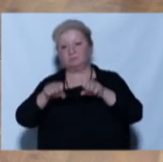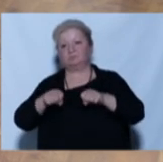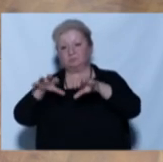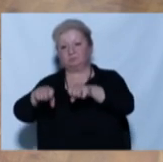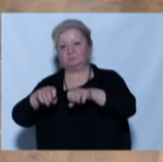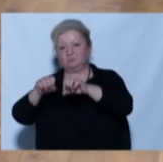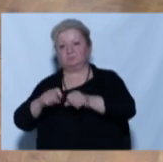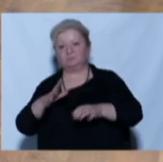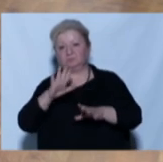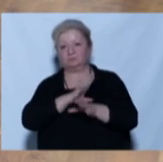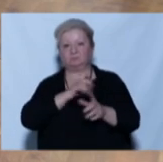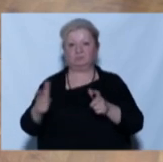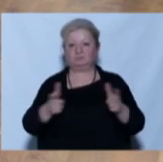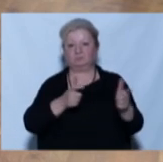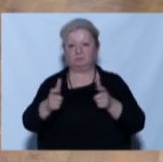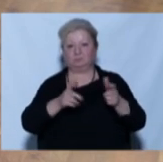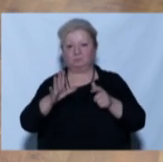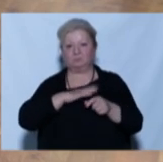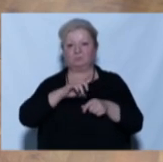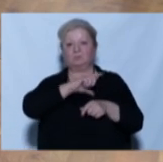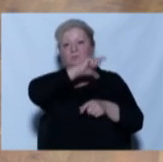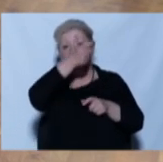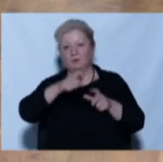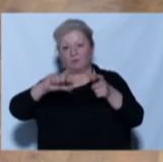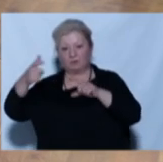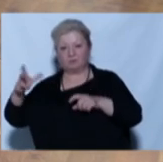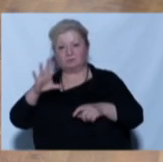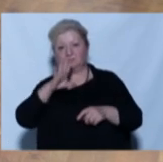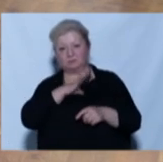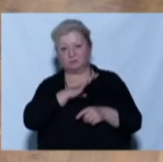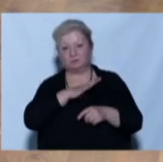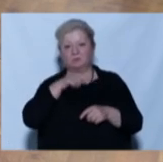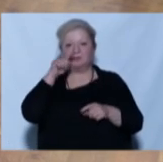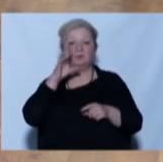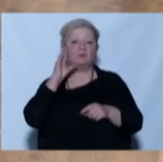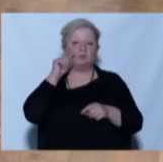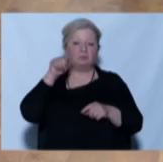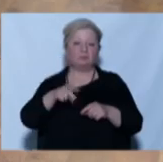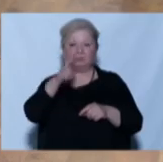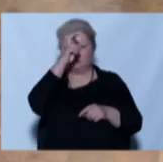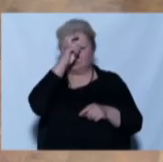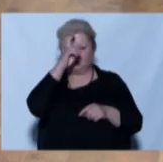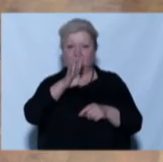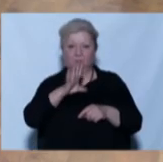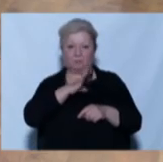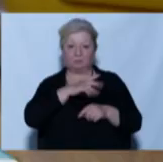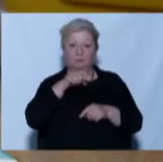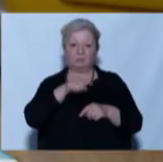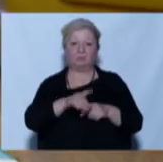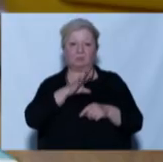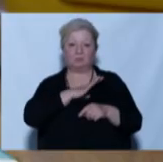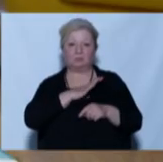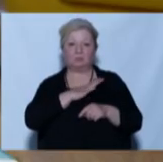დასაპყრობად მზადებაც. კავკასიის სახელმწიფოებიც, იმდროინდელი კავკასიის სახელმწიფოებიც, შეჭირვებულები ირანისა